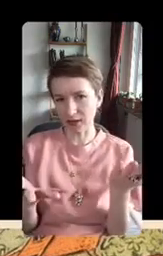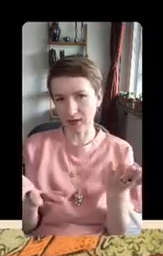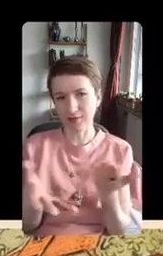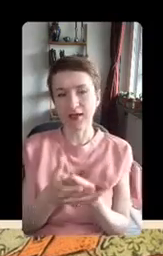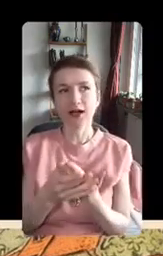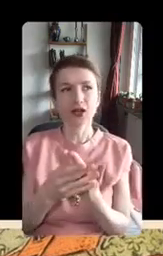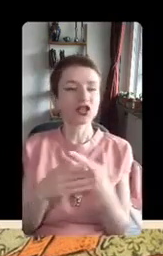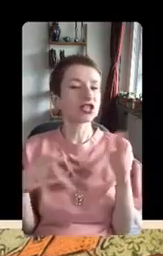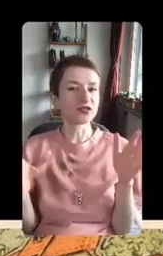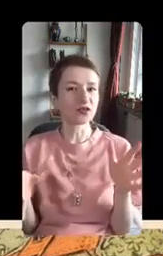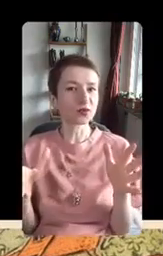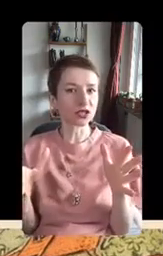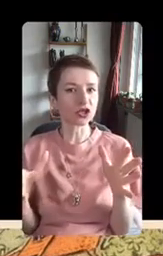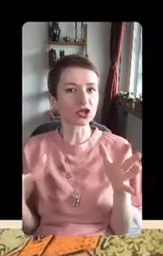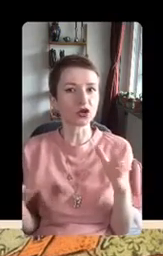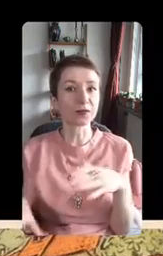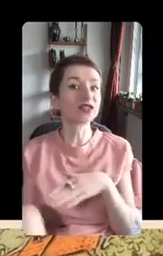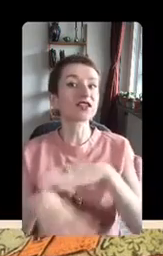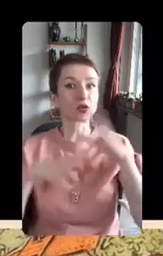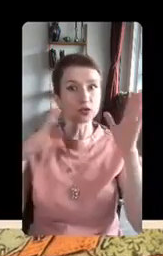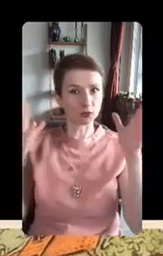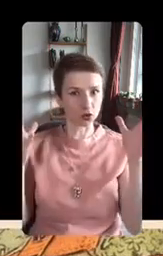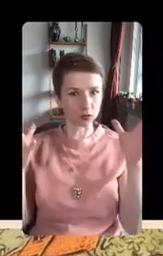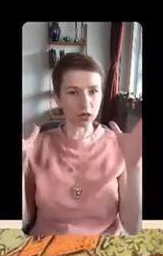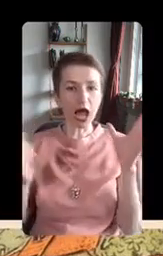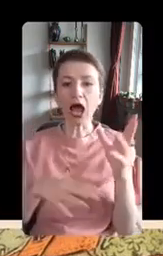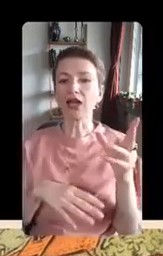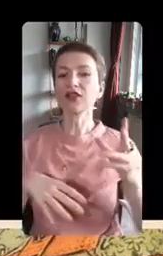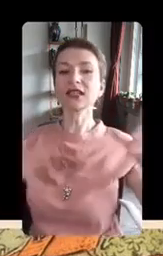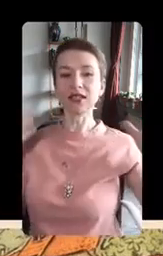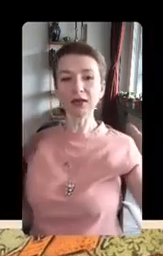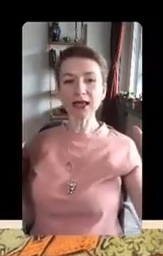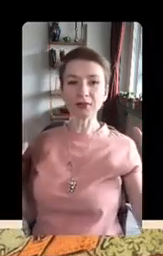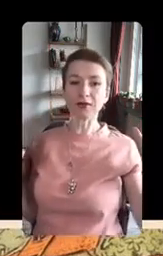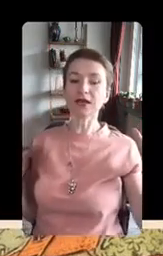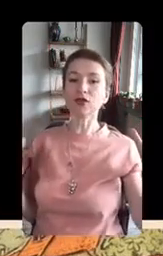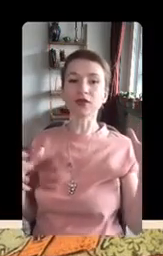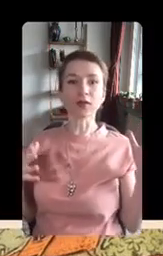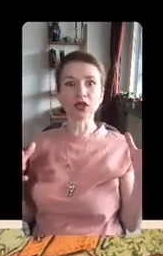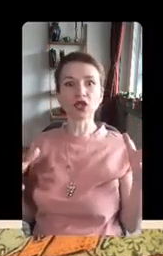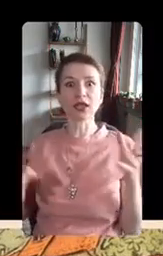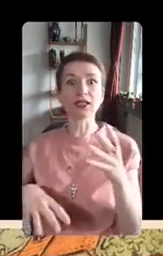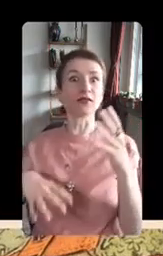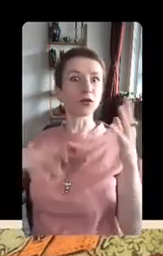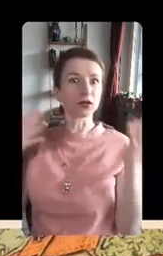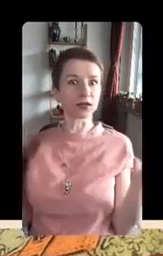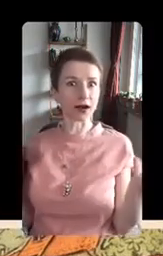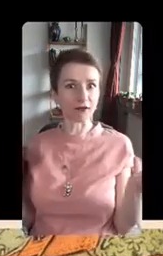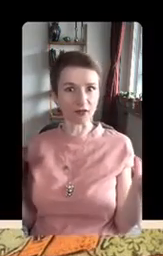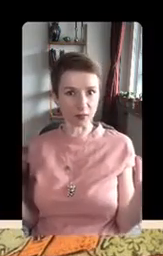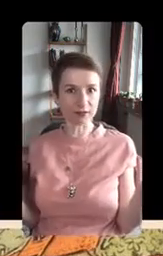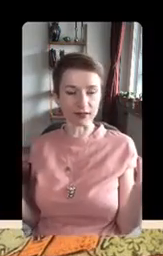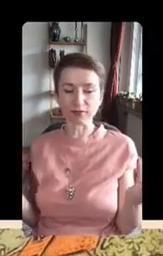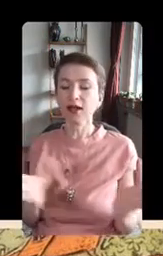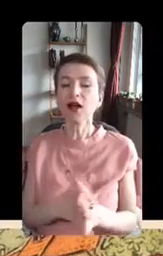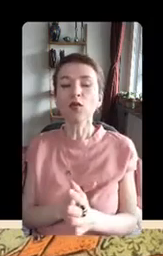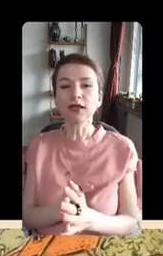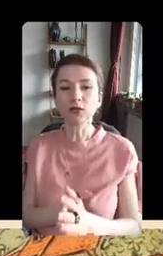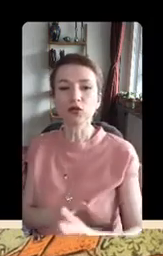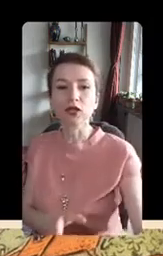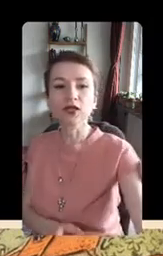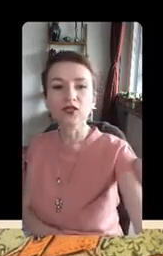о шведах? Чаще всего мы слышали что-то про шведскую семью. А шведская семья — это прям сразу автоматически свобода нравов,